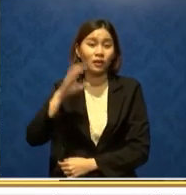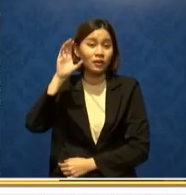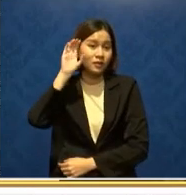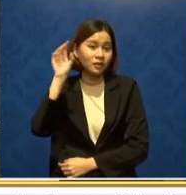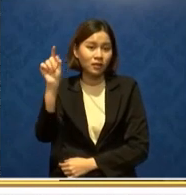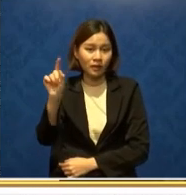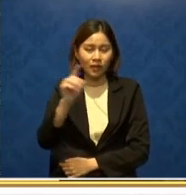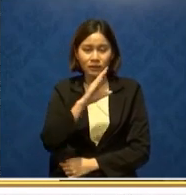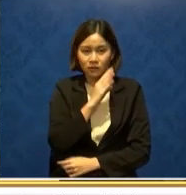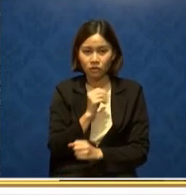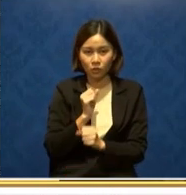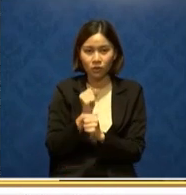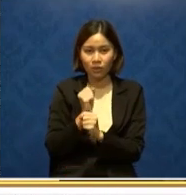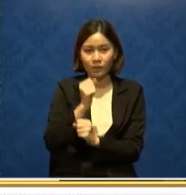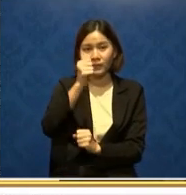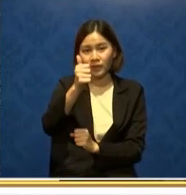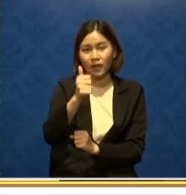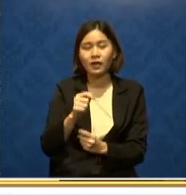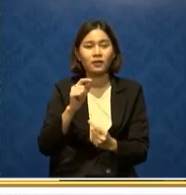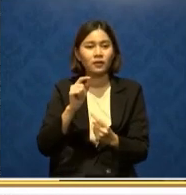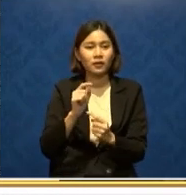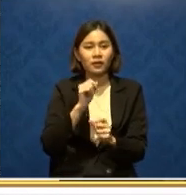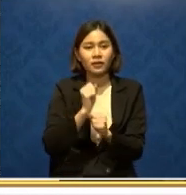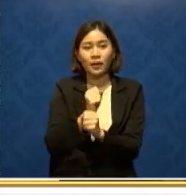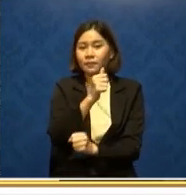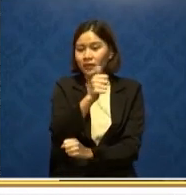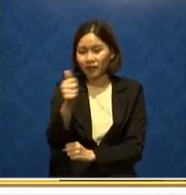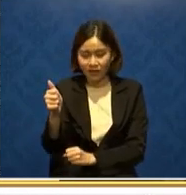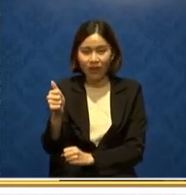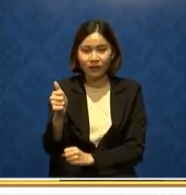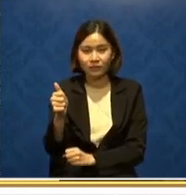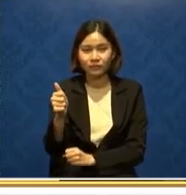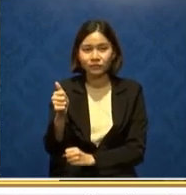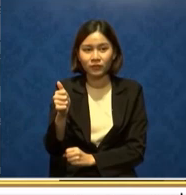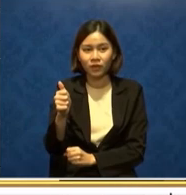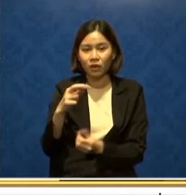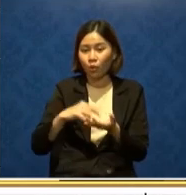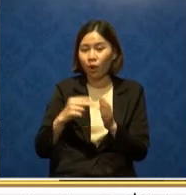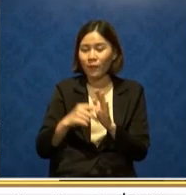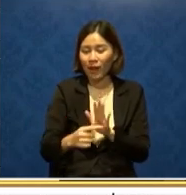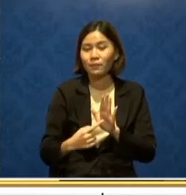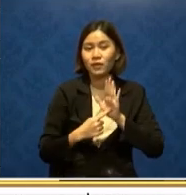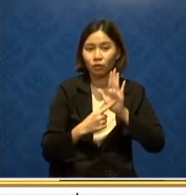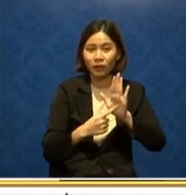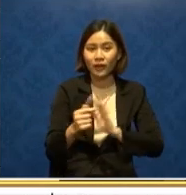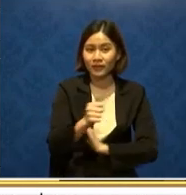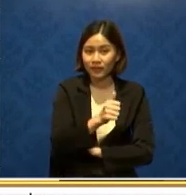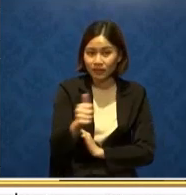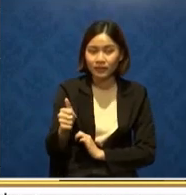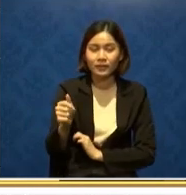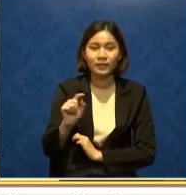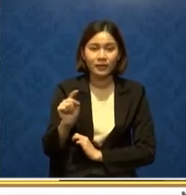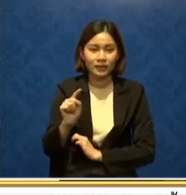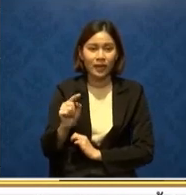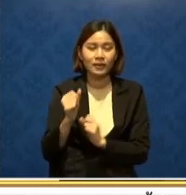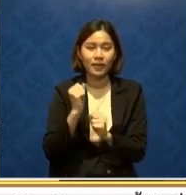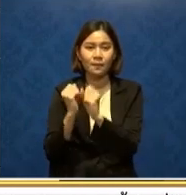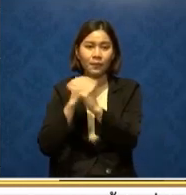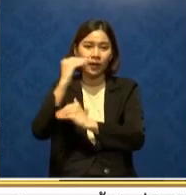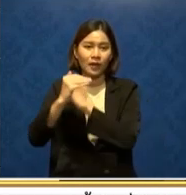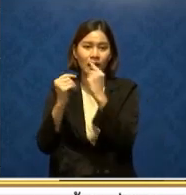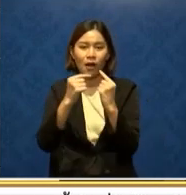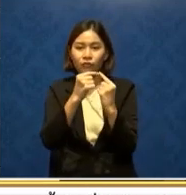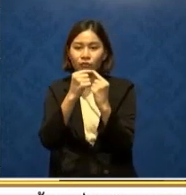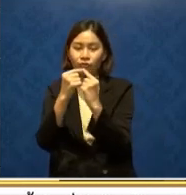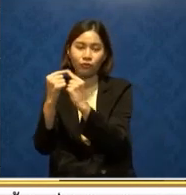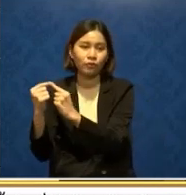าดำเนินการได้ในที่ใดที่หนึ่งเกิดขึ้นมันจะเป็นตัวอย่างเป็นเคสที่สามารถจะต่อเนื่องไปถึง